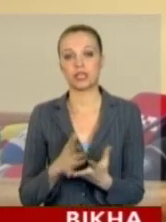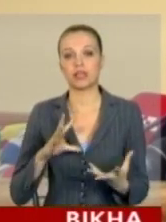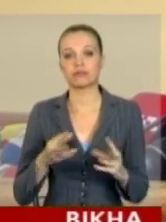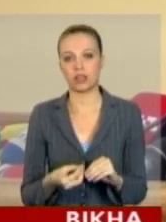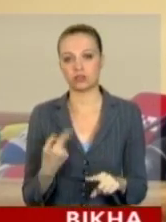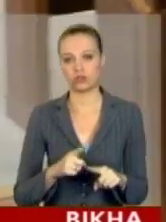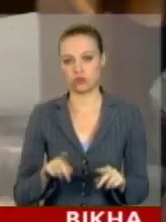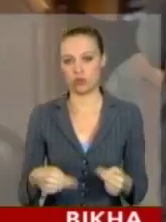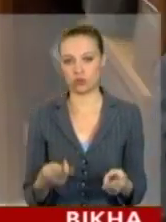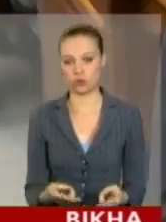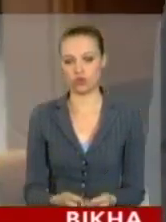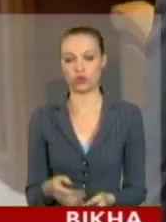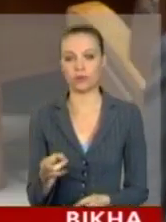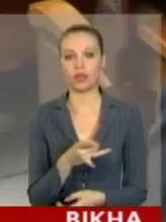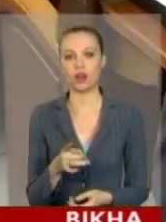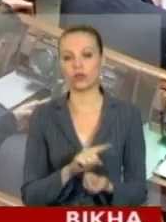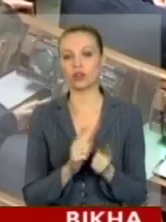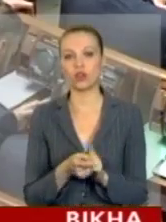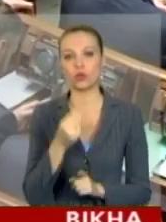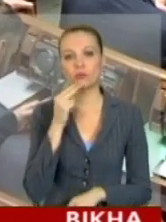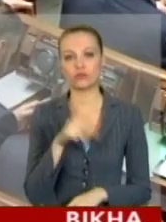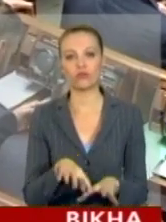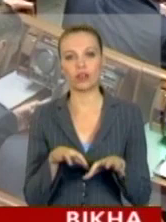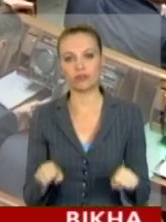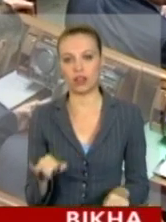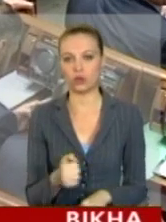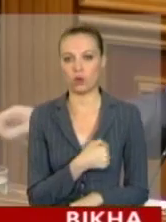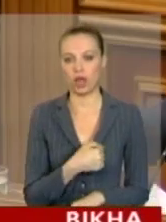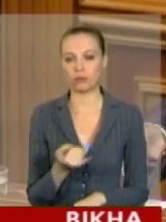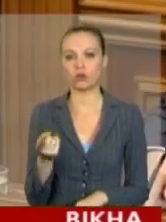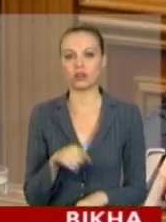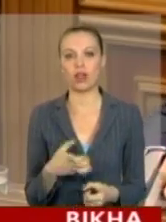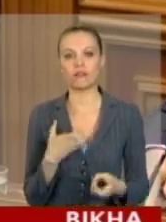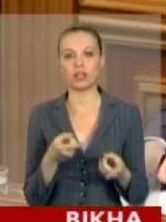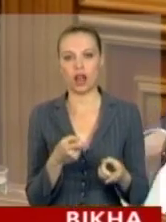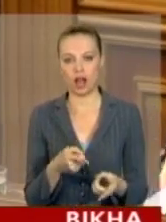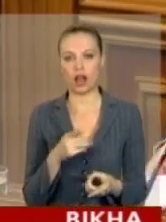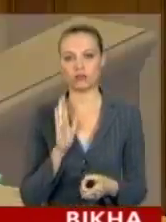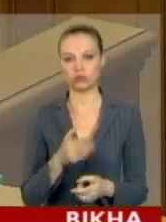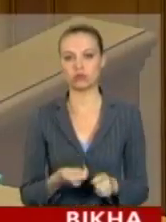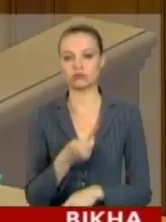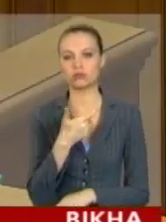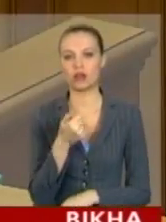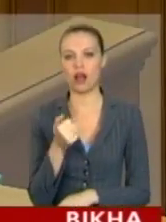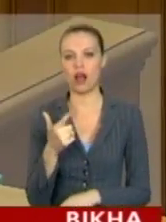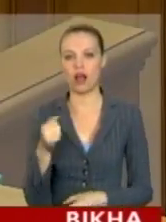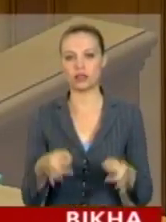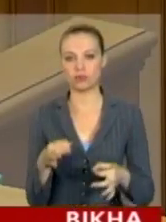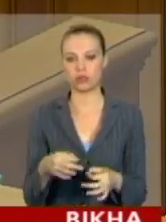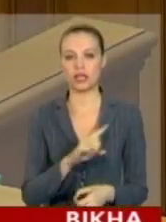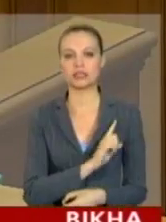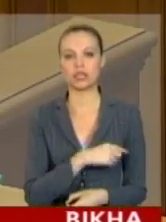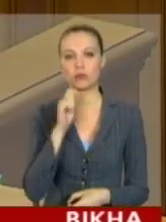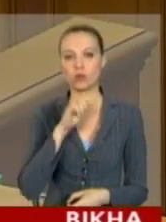цього злочину. Регіонали натомість звинувачують владу та армію і навіть лякають Гаазьким трибуналом. Силами української